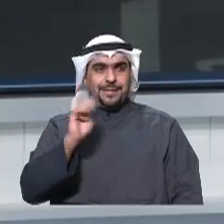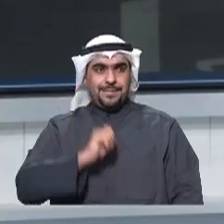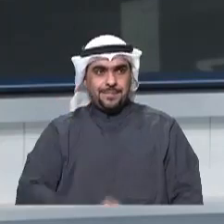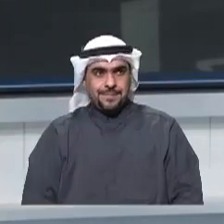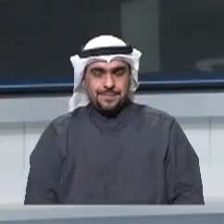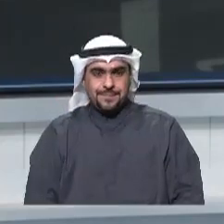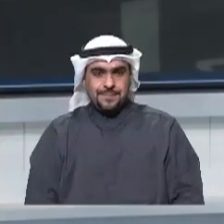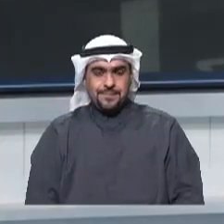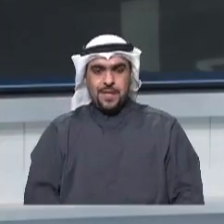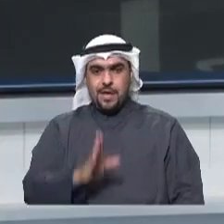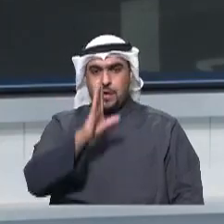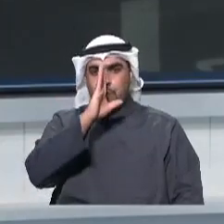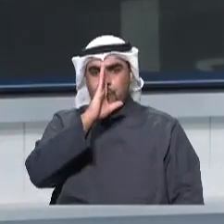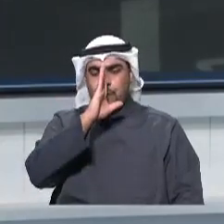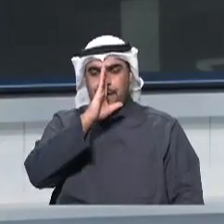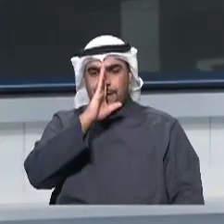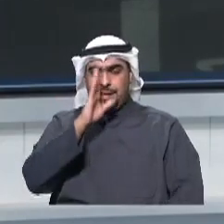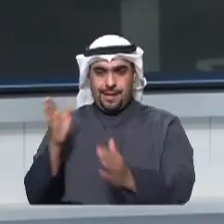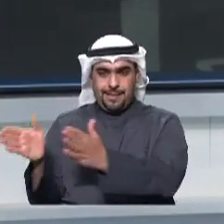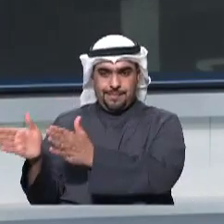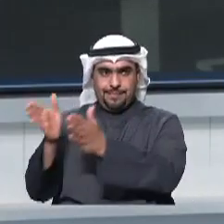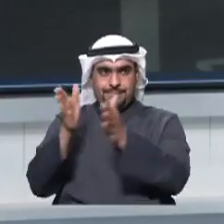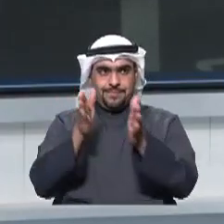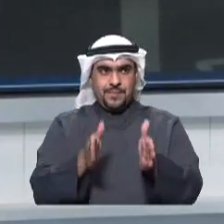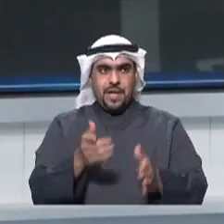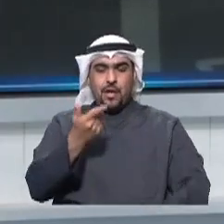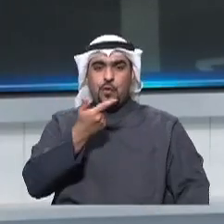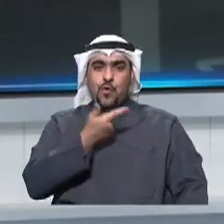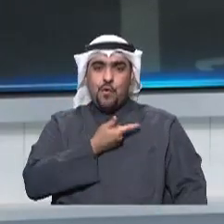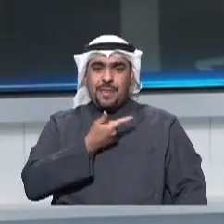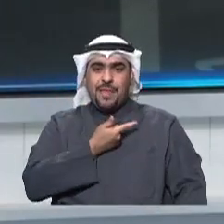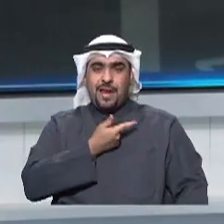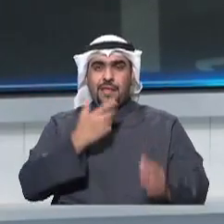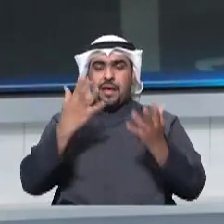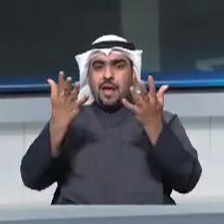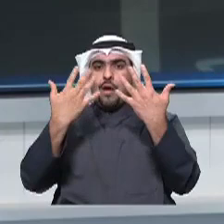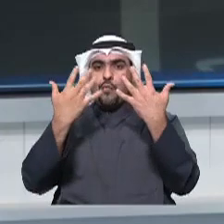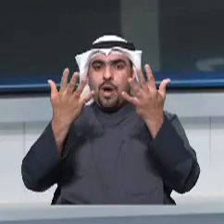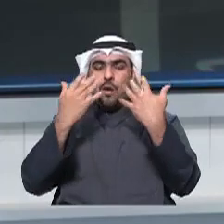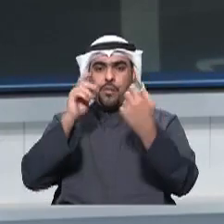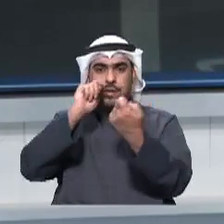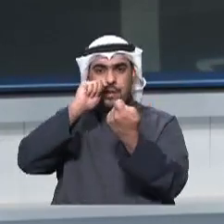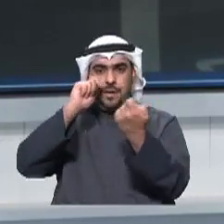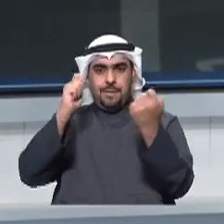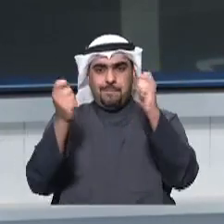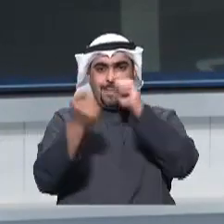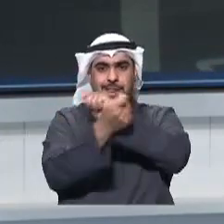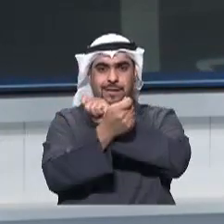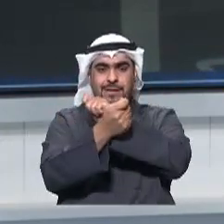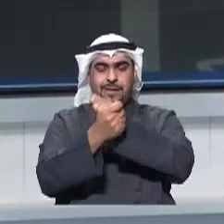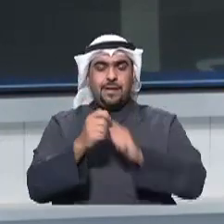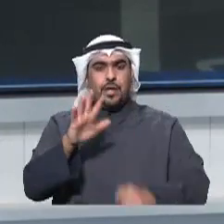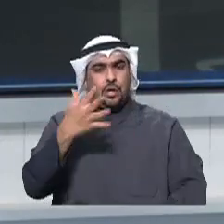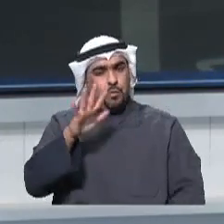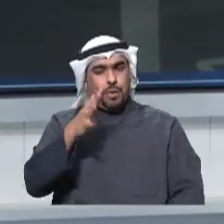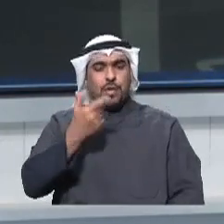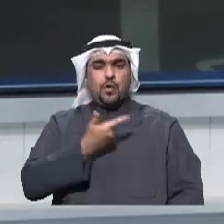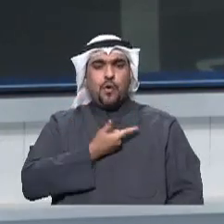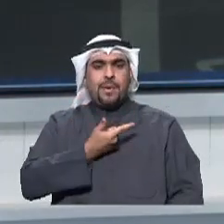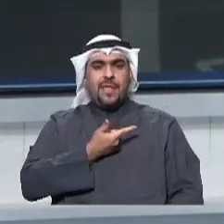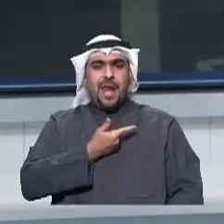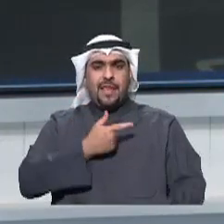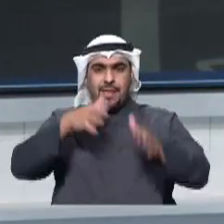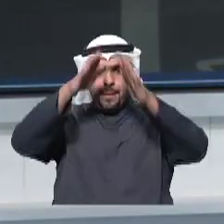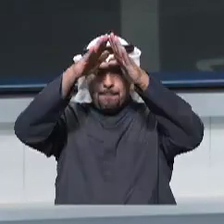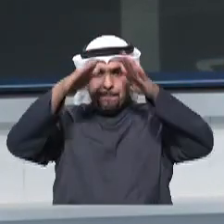يوم الأثنين، وتحول الرياح إلى شمالية غربية يوم الثلاثاء، أيضا تنشط على فترات، وفرص أيضا لإثارة الغبار خاصة على المناطق المكشوفة